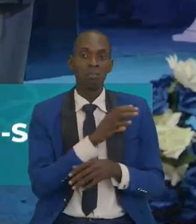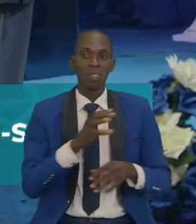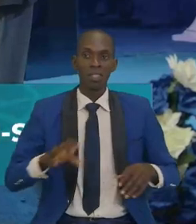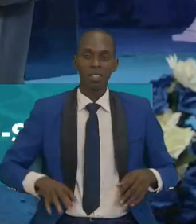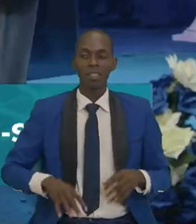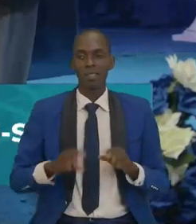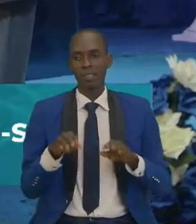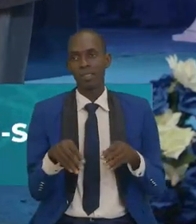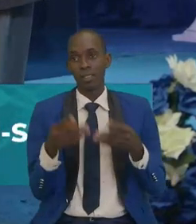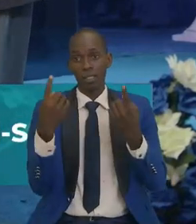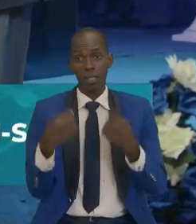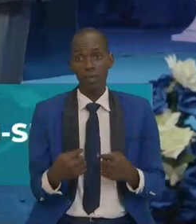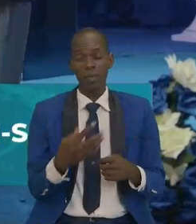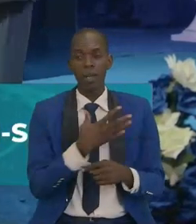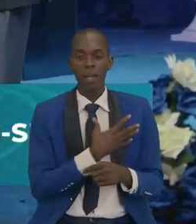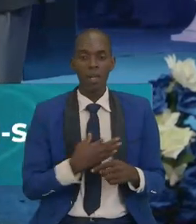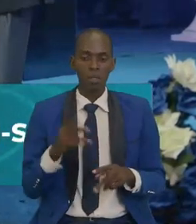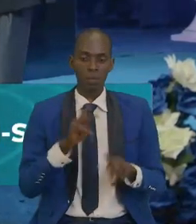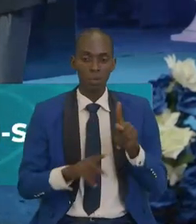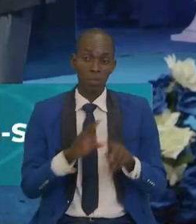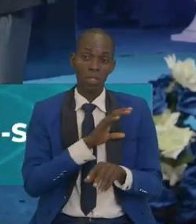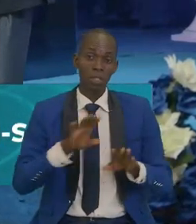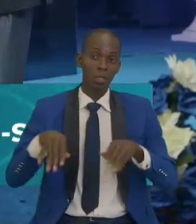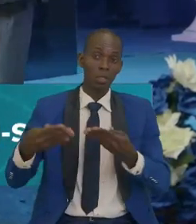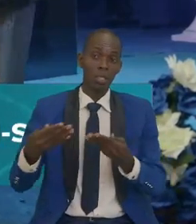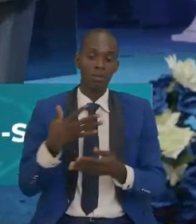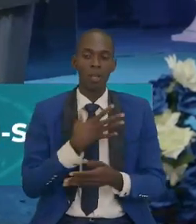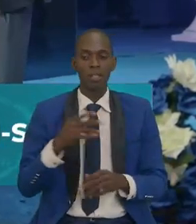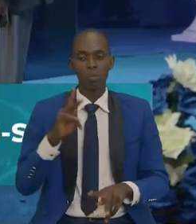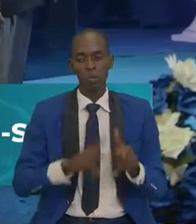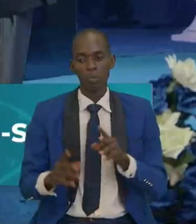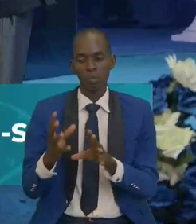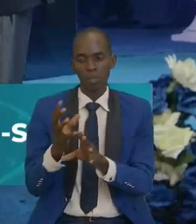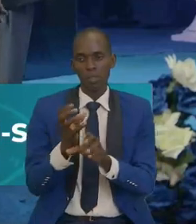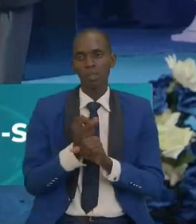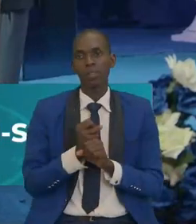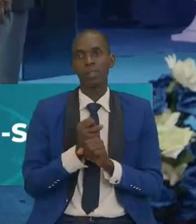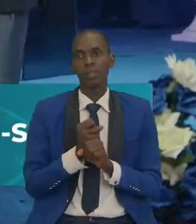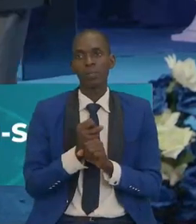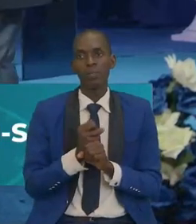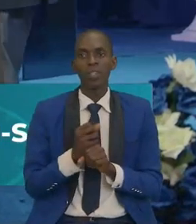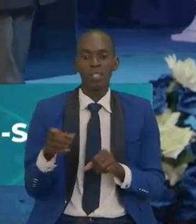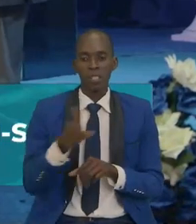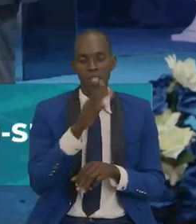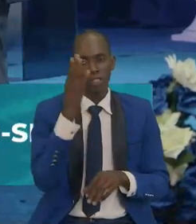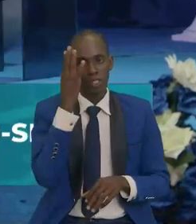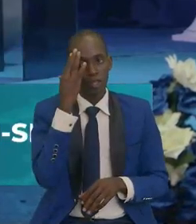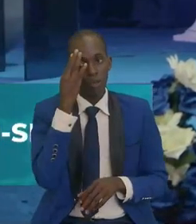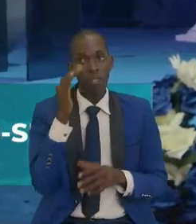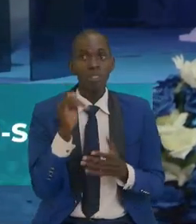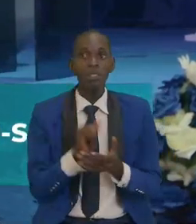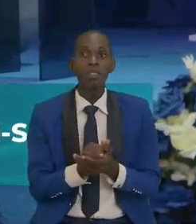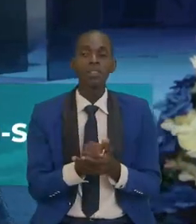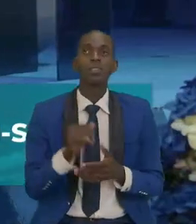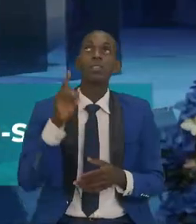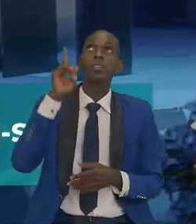participants. Et Christ donne. Et les gens prennent. Ils